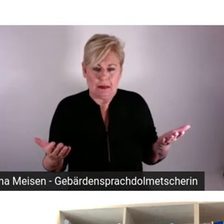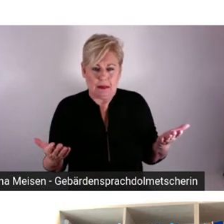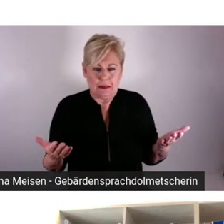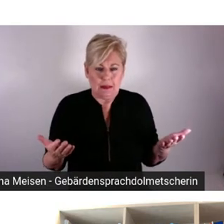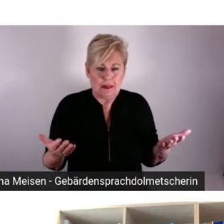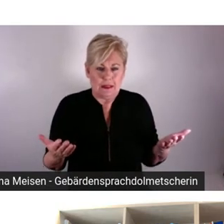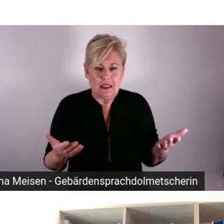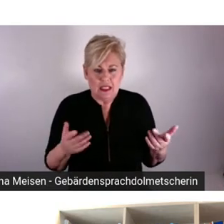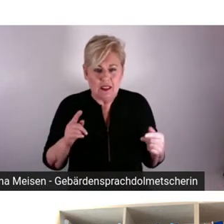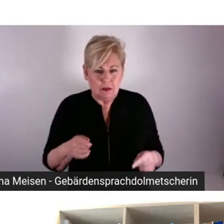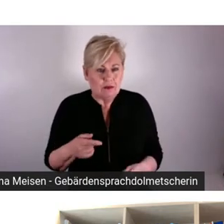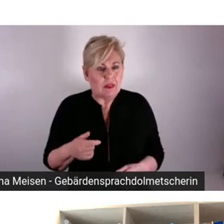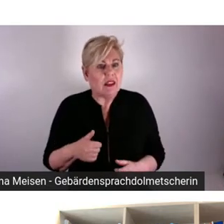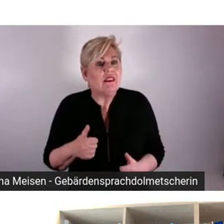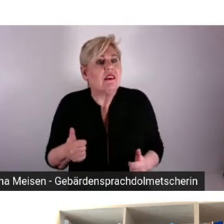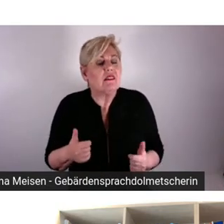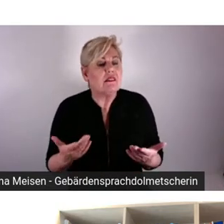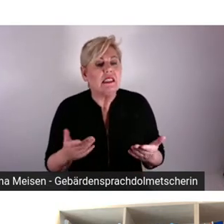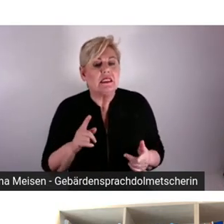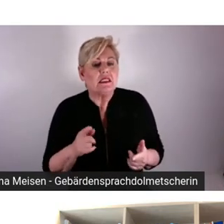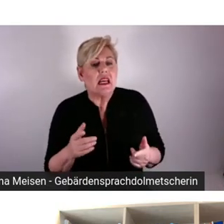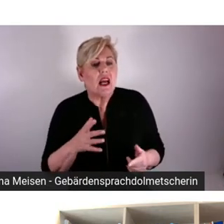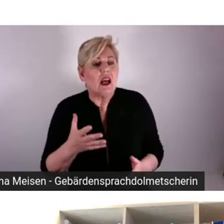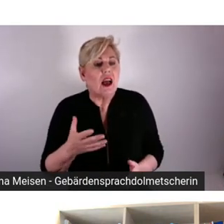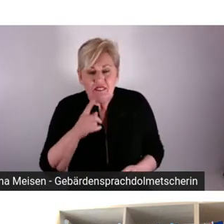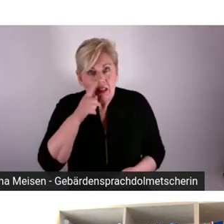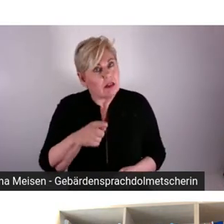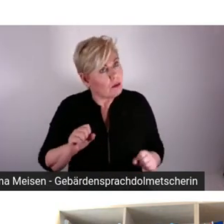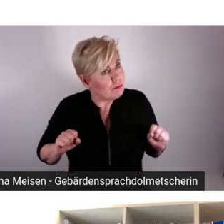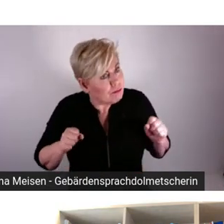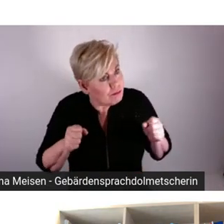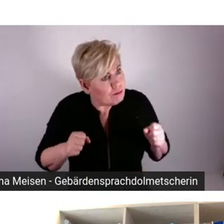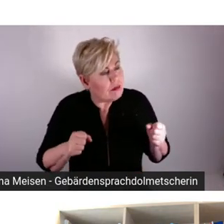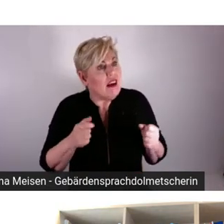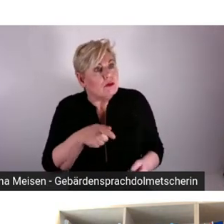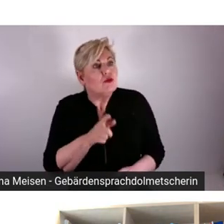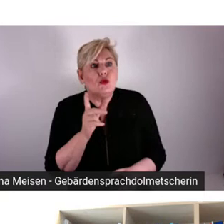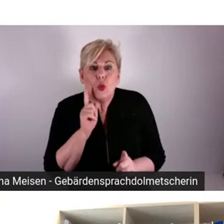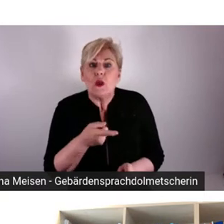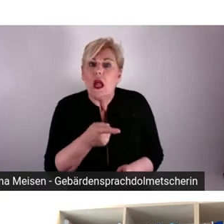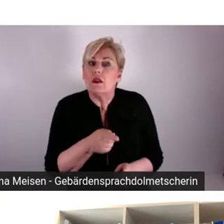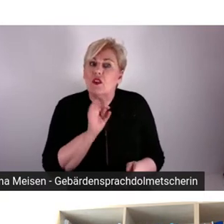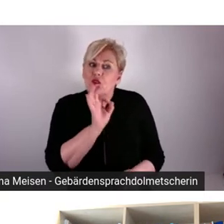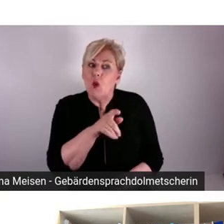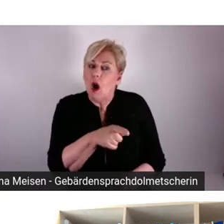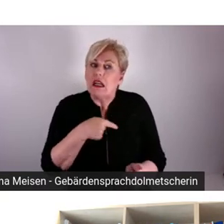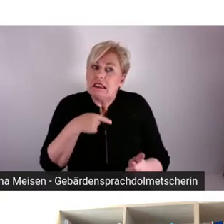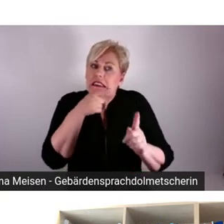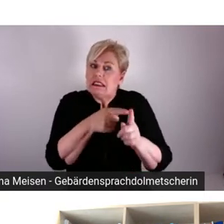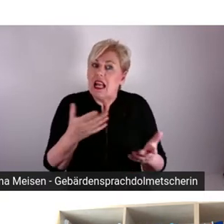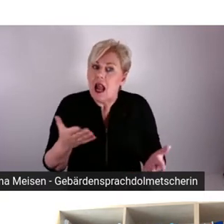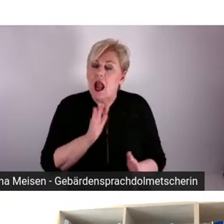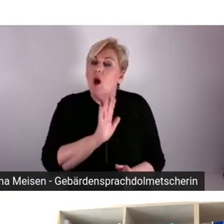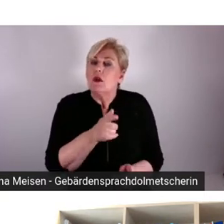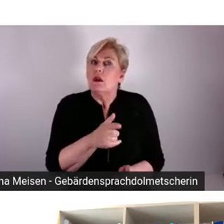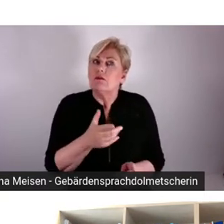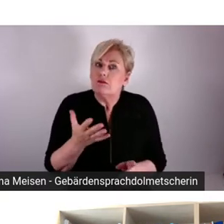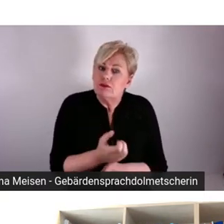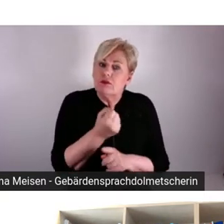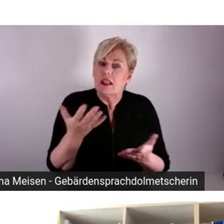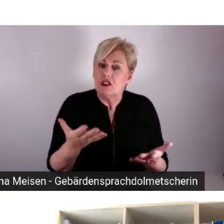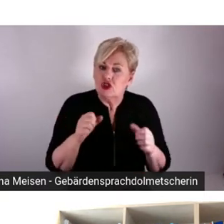Sie damit erreichen können, für sich, aber auch für Ihre Ziele. Und da mache ich mir nicht so viele Sorgen, dass das nicht gelingen